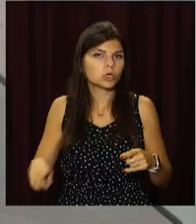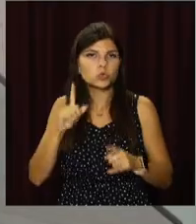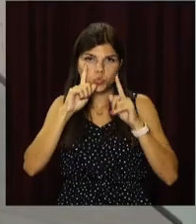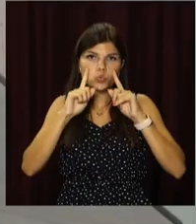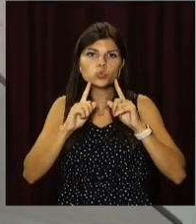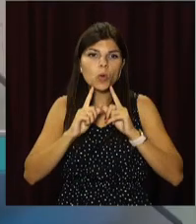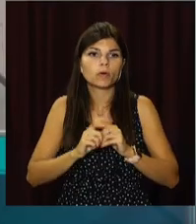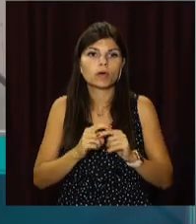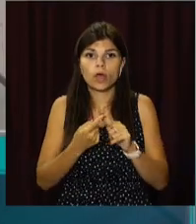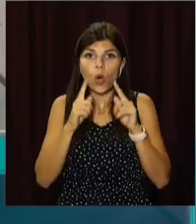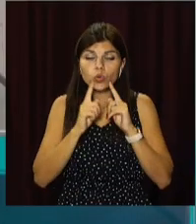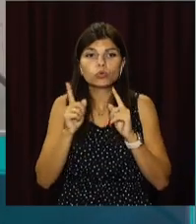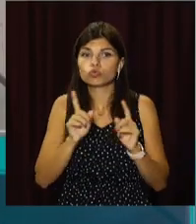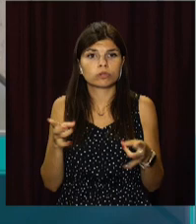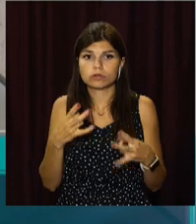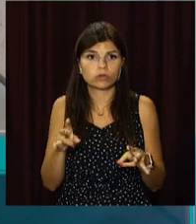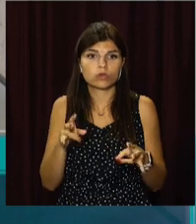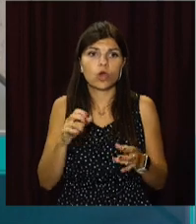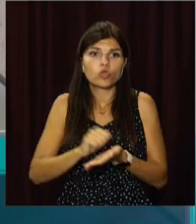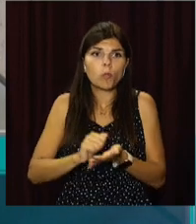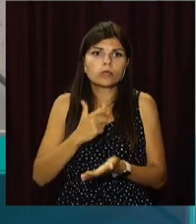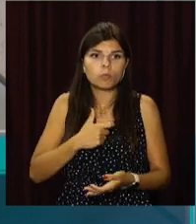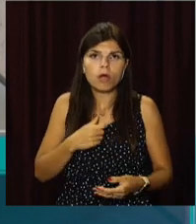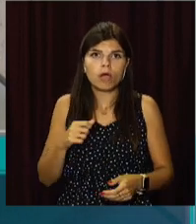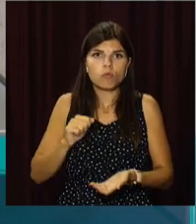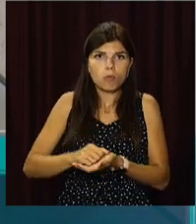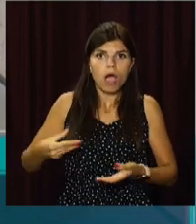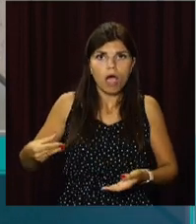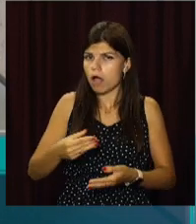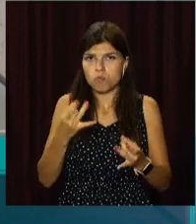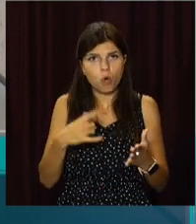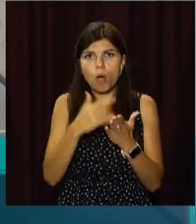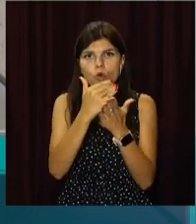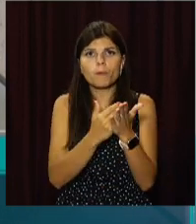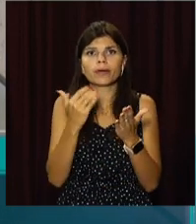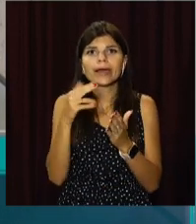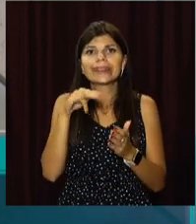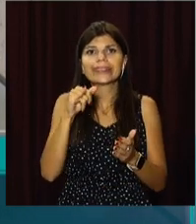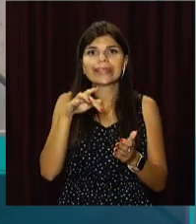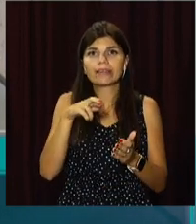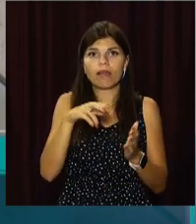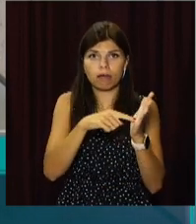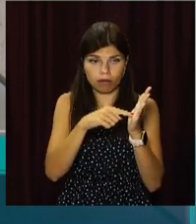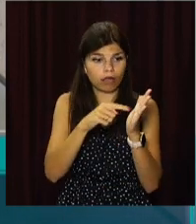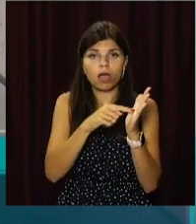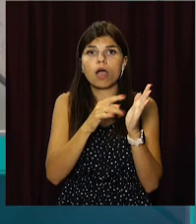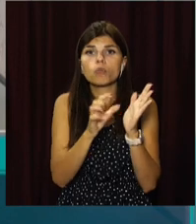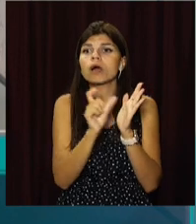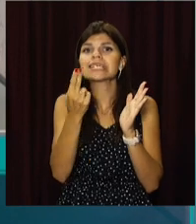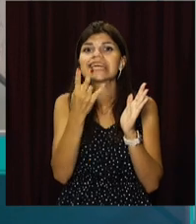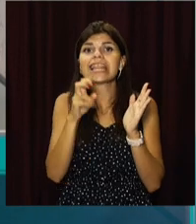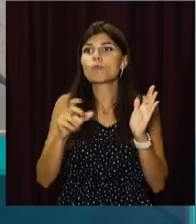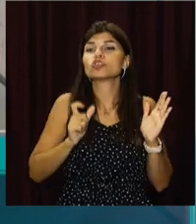зручно. Ця функція удобна тим, що не потрібно з собою кучу документів вносити. Просто відкрив приложення, продиктував сотруднику